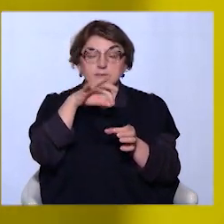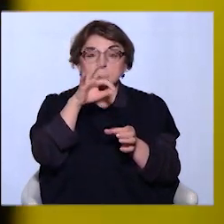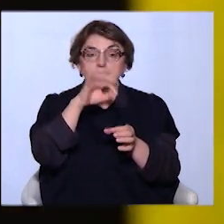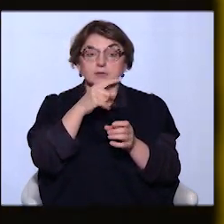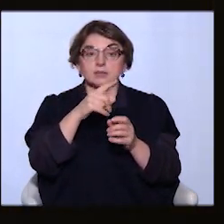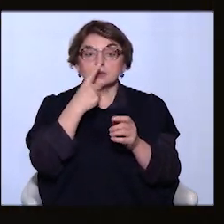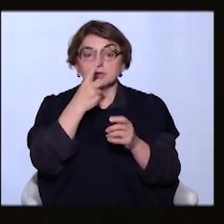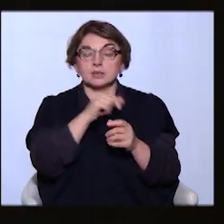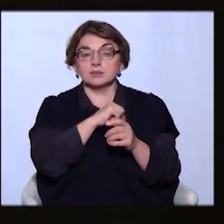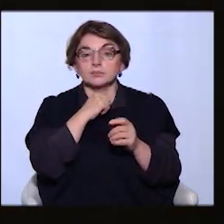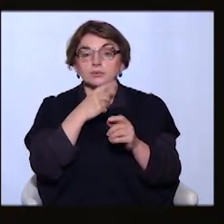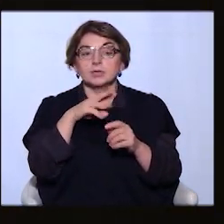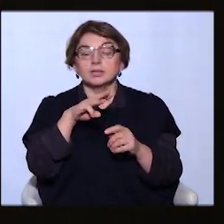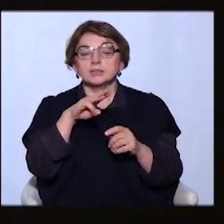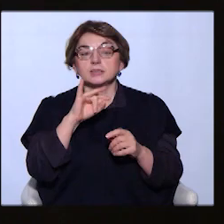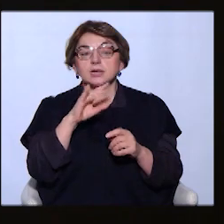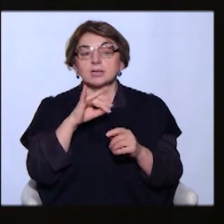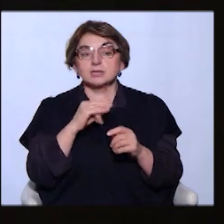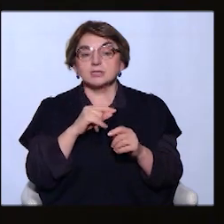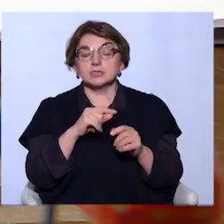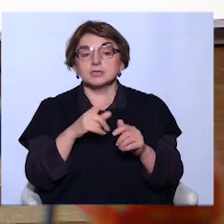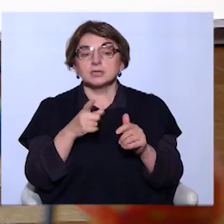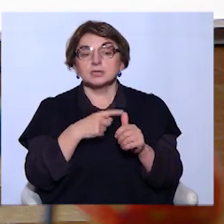ამ მეთოდს ტიტრაციის მეთოდი ქვია.